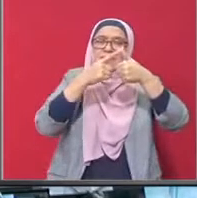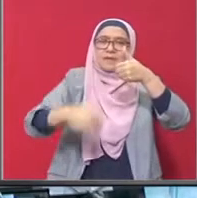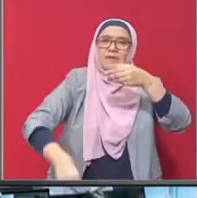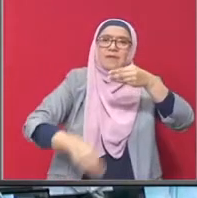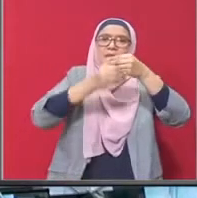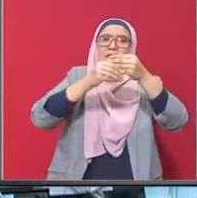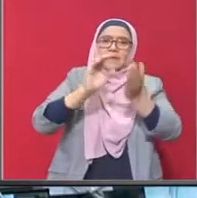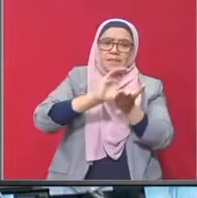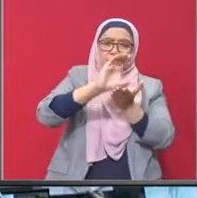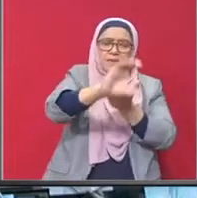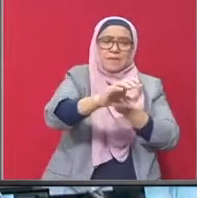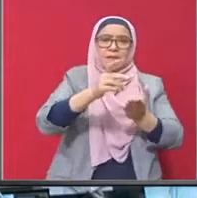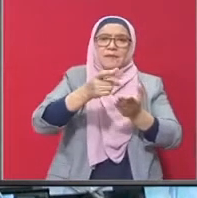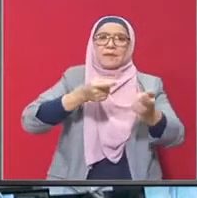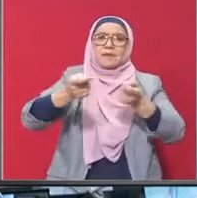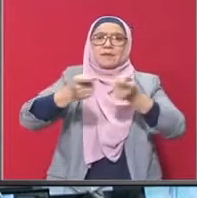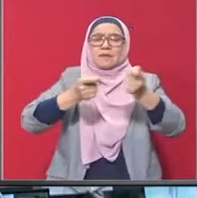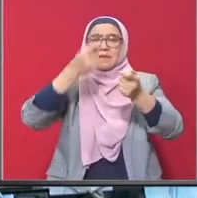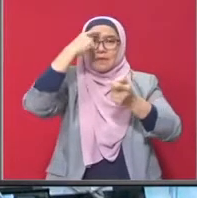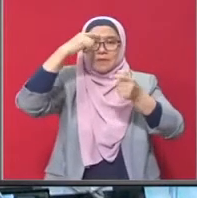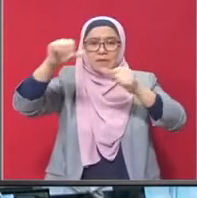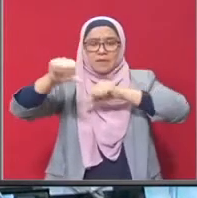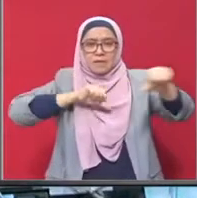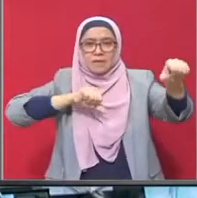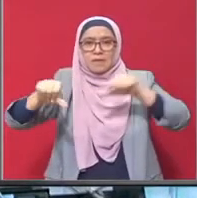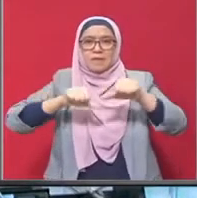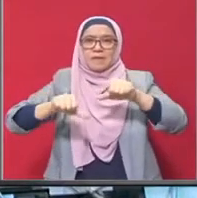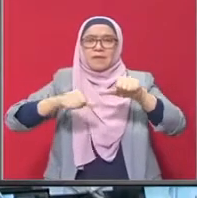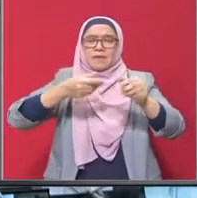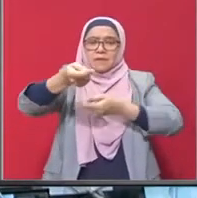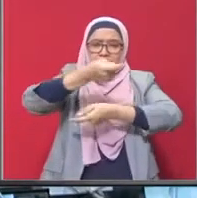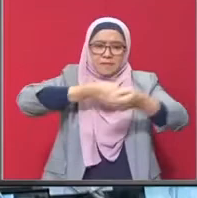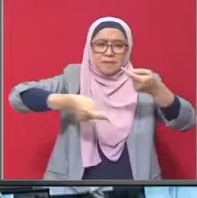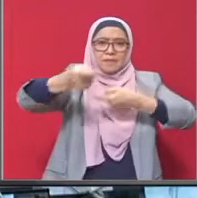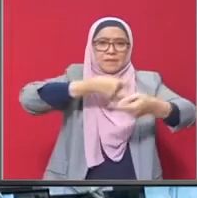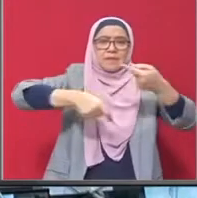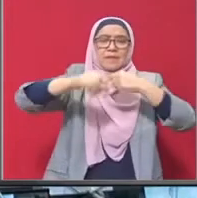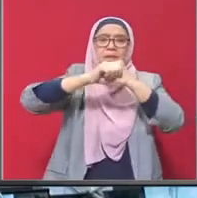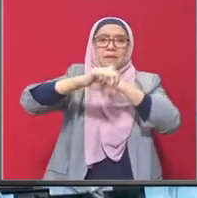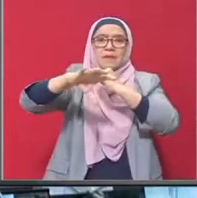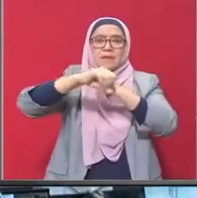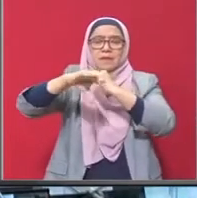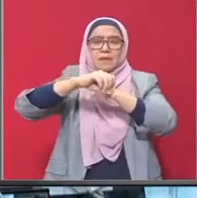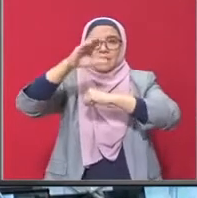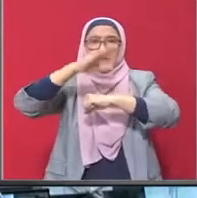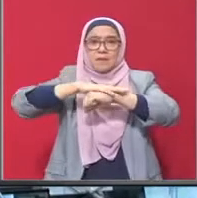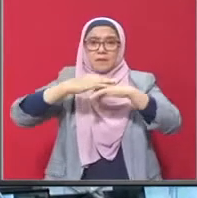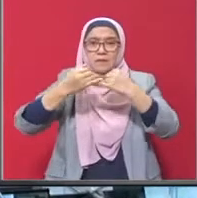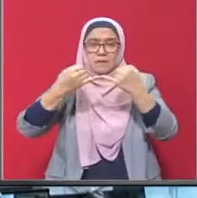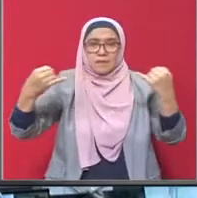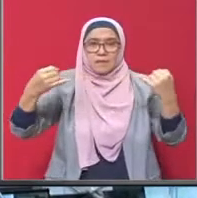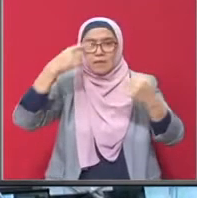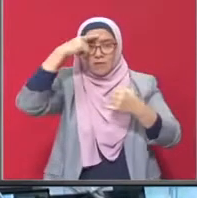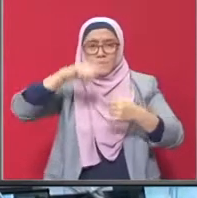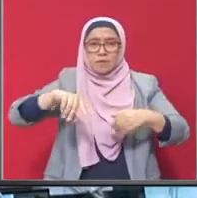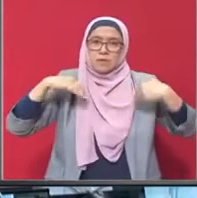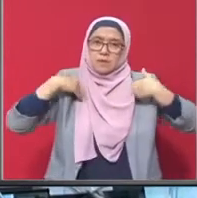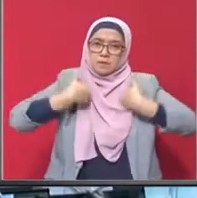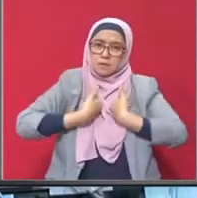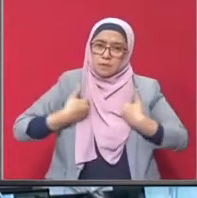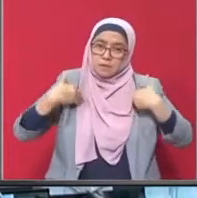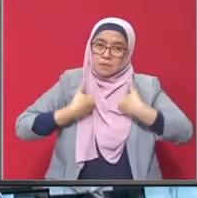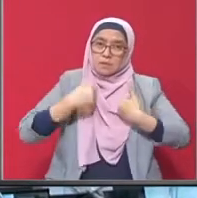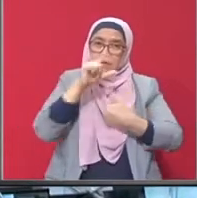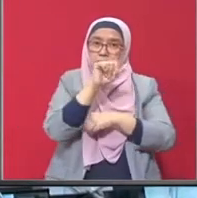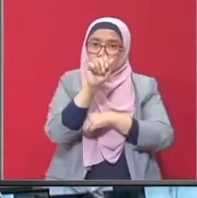bentuk kali kawalan terhadap tipe-tipe dagangan dan promosi atas talian online bagi kehidupan dia seiring